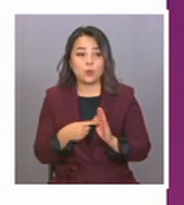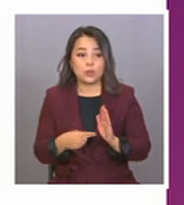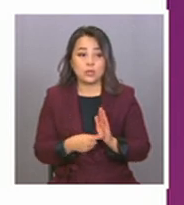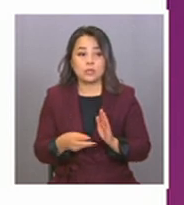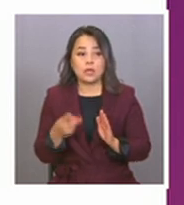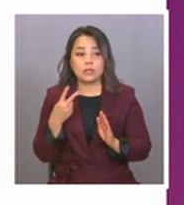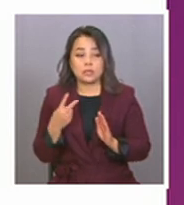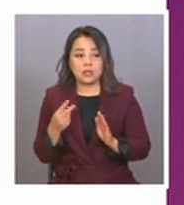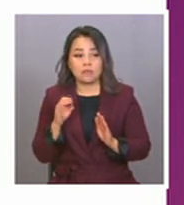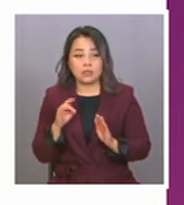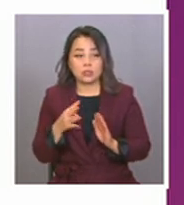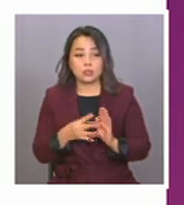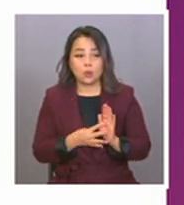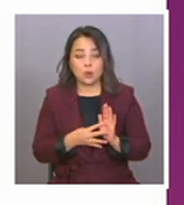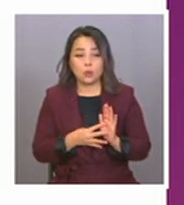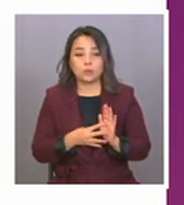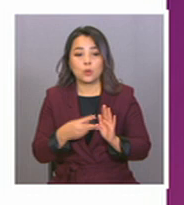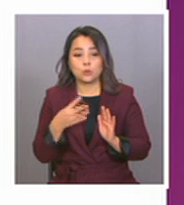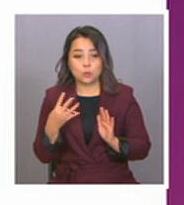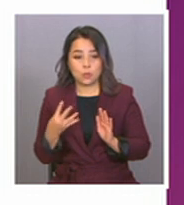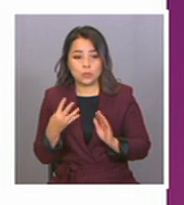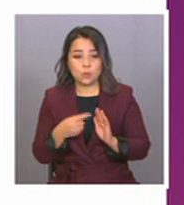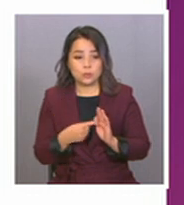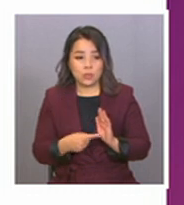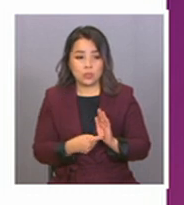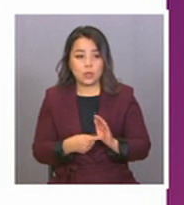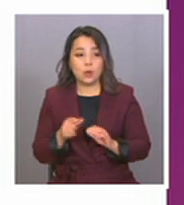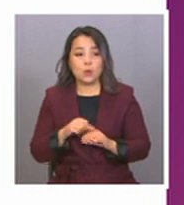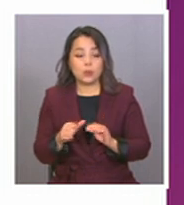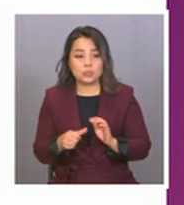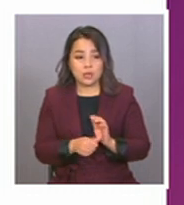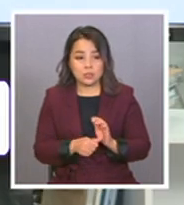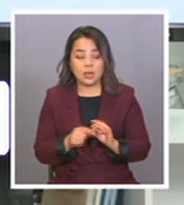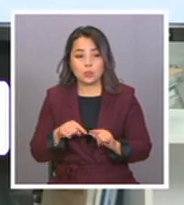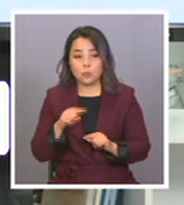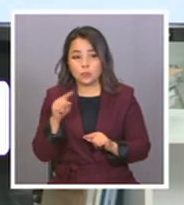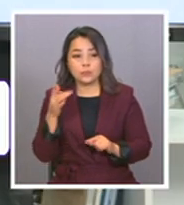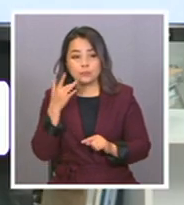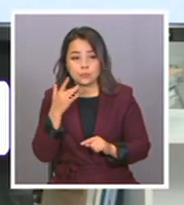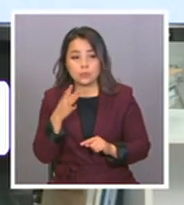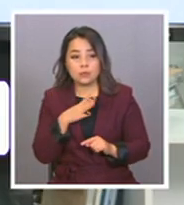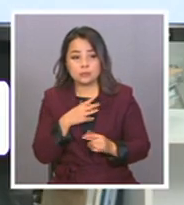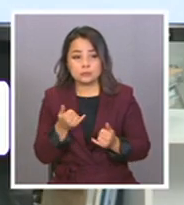4-тен 9, қосылған 4-тің квадраты ол 16. Тең, түбірдің астында, екеуінің ортақ бөлімін бересіздер,